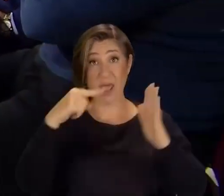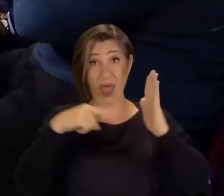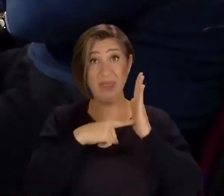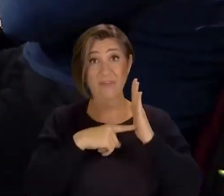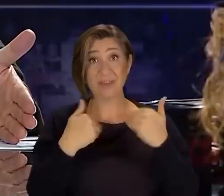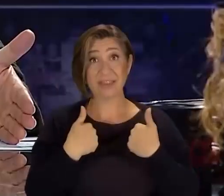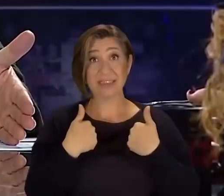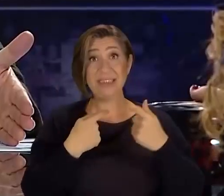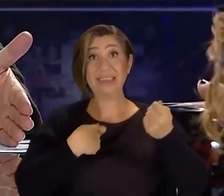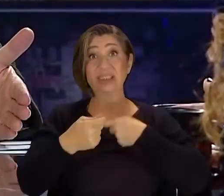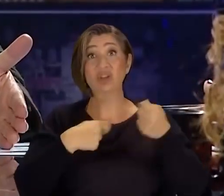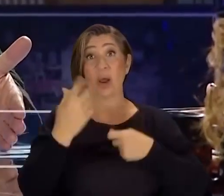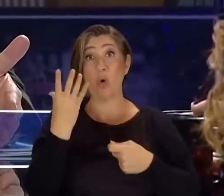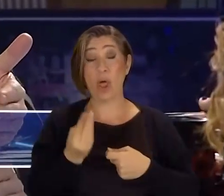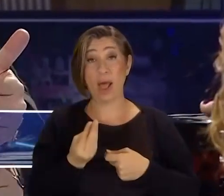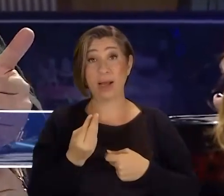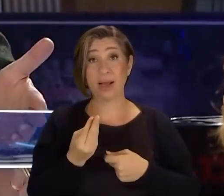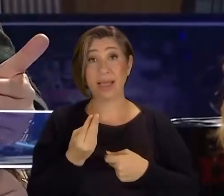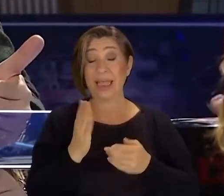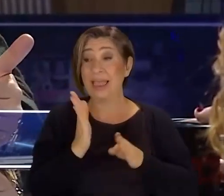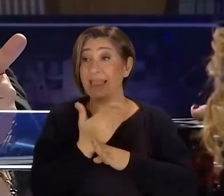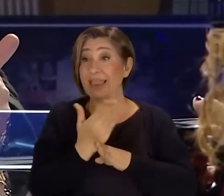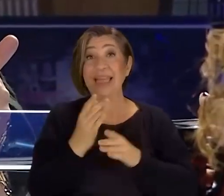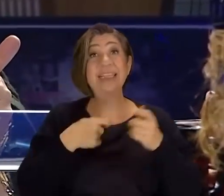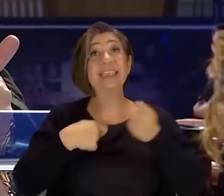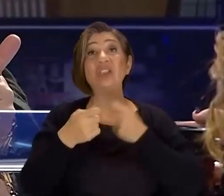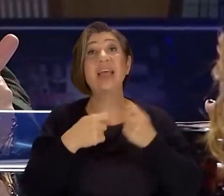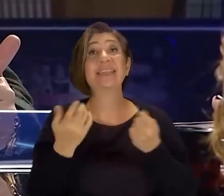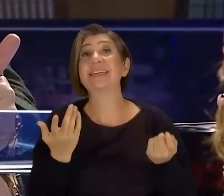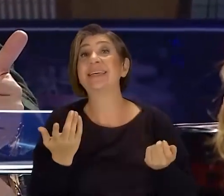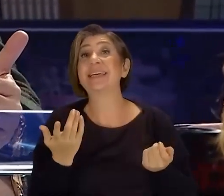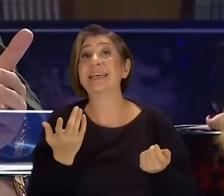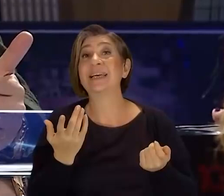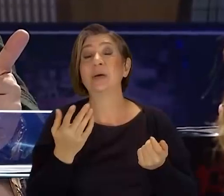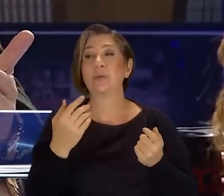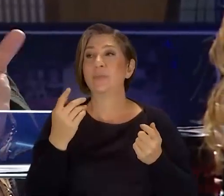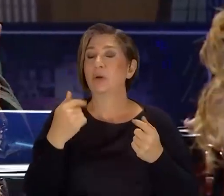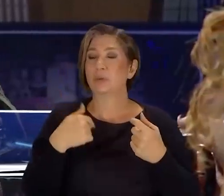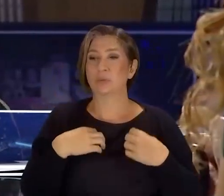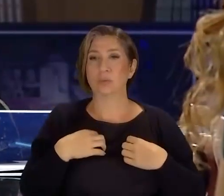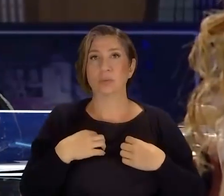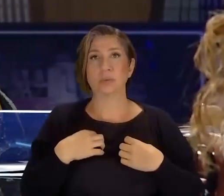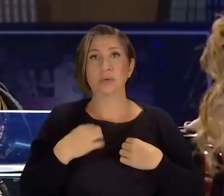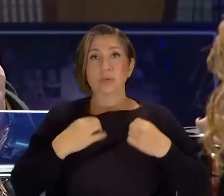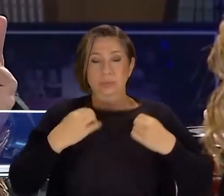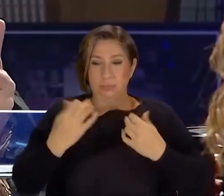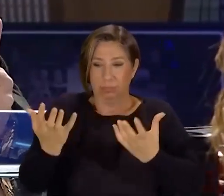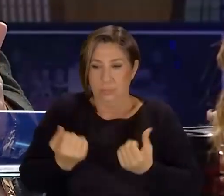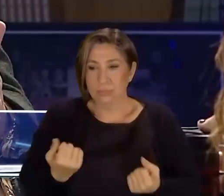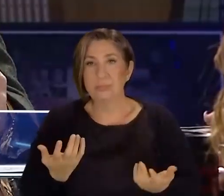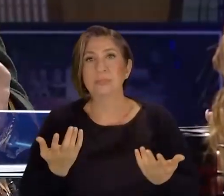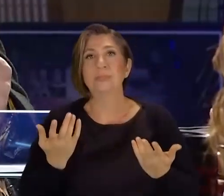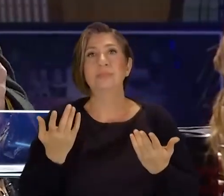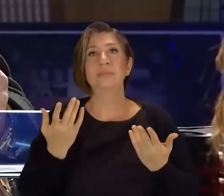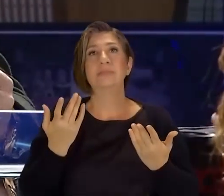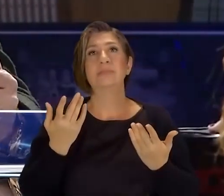hedef gitmeyiz ticari olarak Çünkü olarak neyin ticareti açısından yani üzerimize bir tişörtü